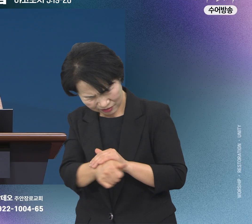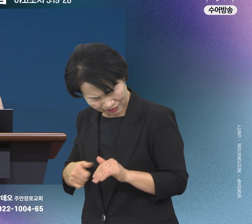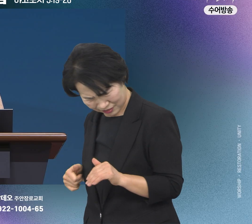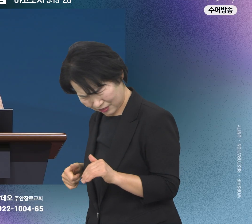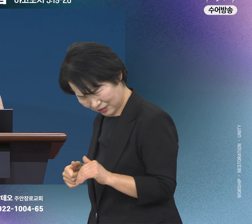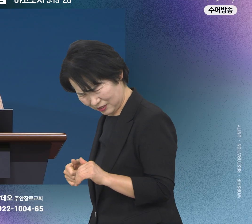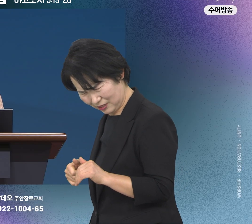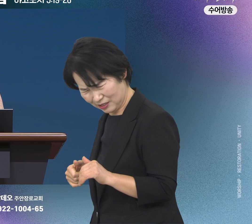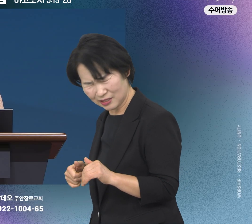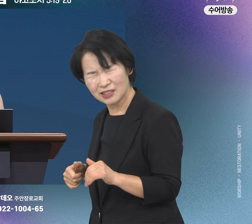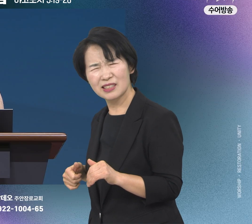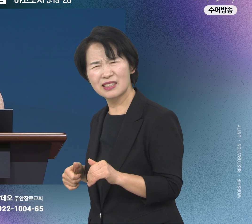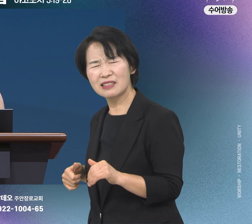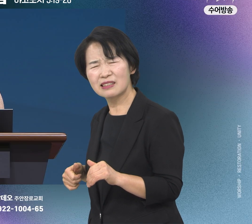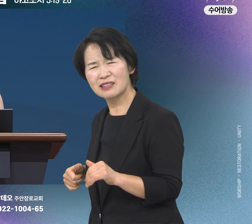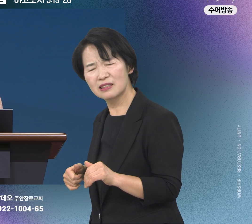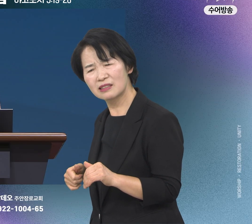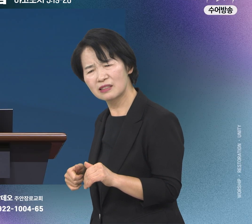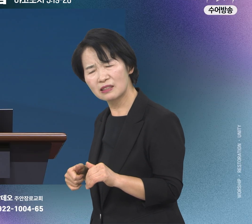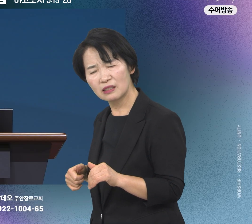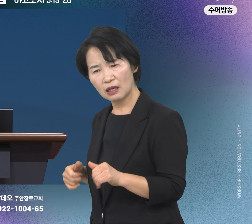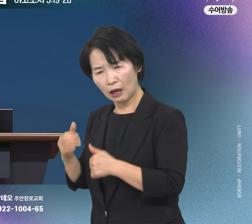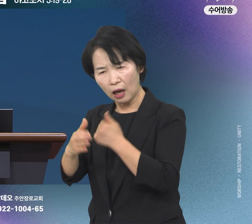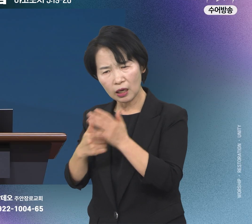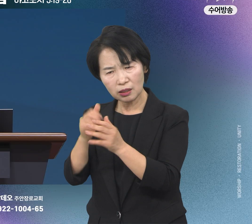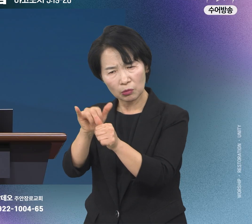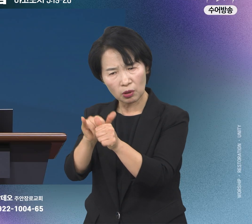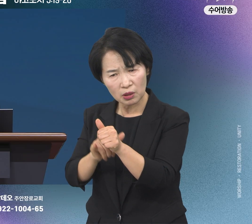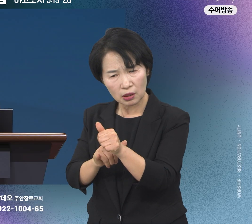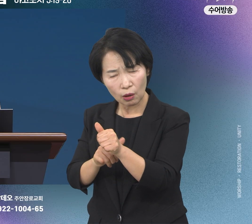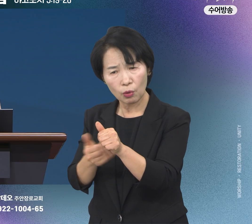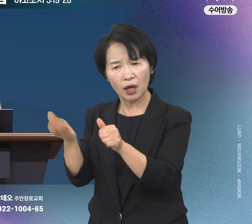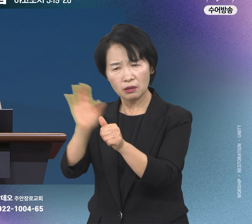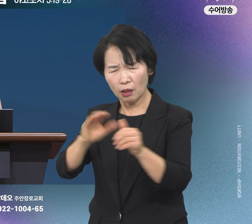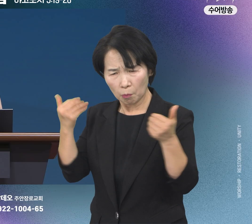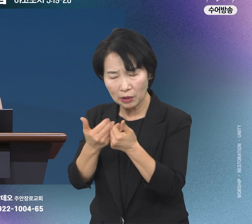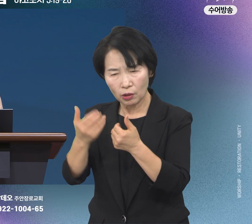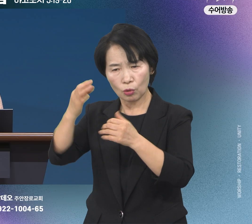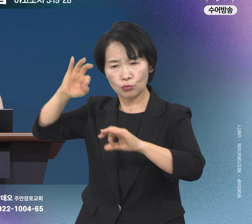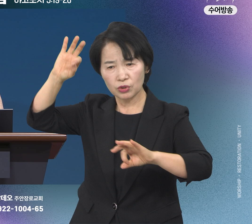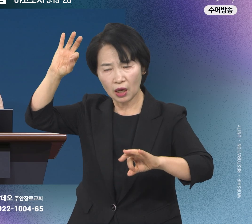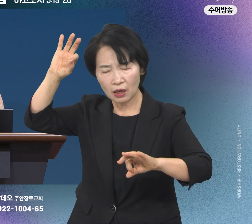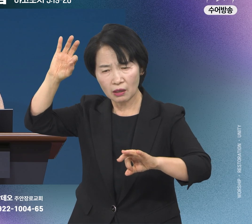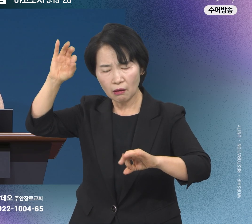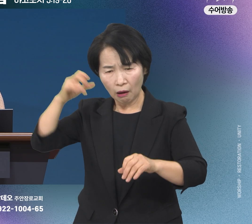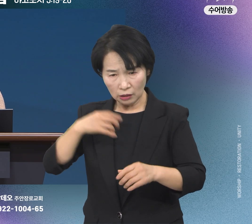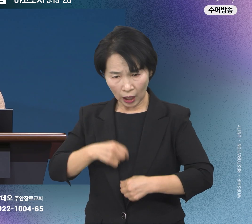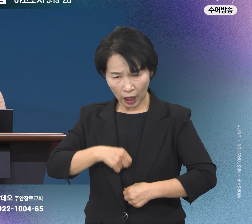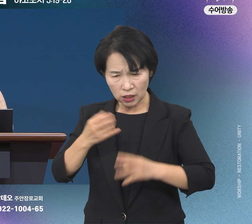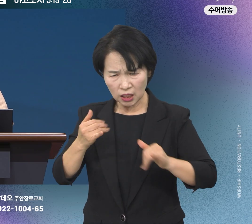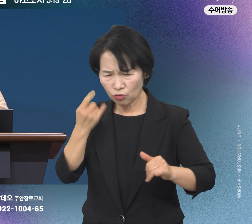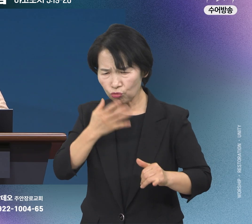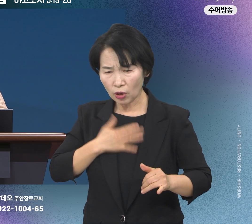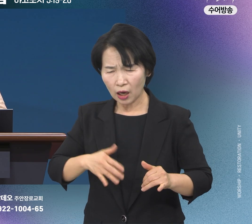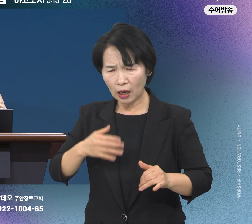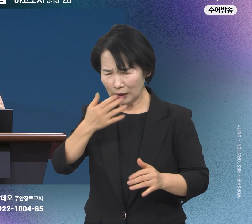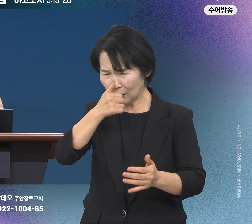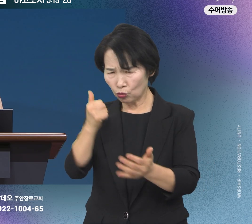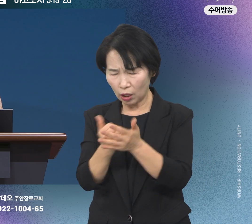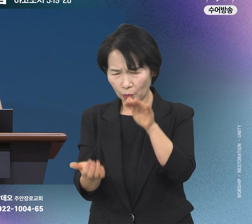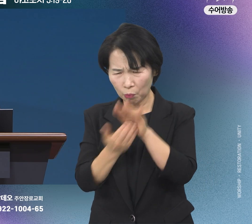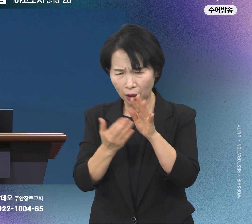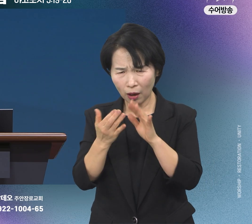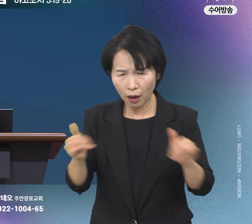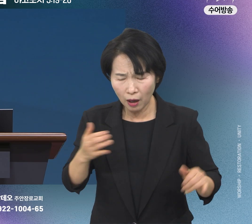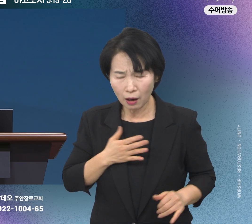행동들이 우상숭배의 앞잡이였고 죄인 중에 죄인 중이었고 너무 부끄럽고 수치스러워서 이 세상에